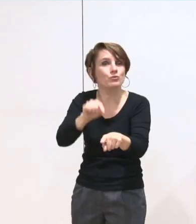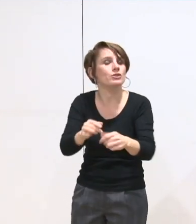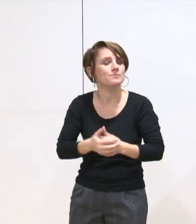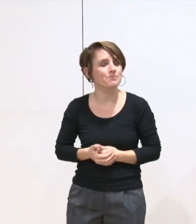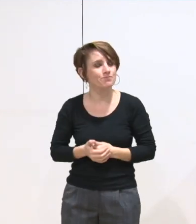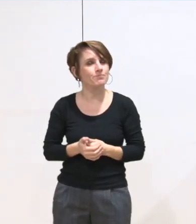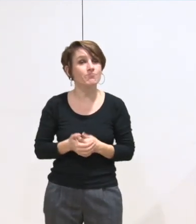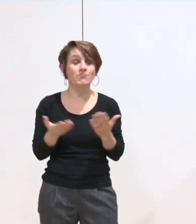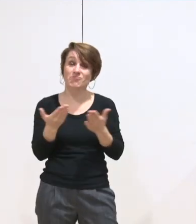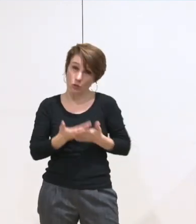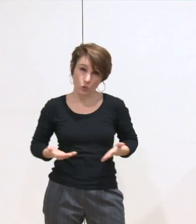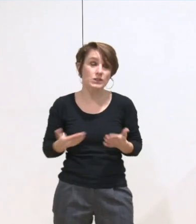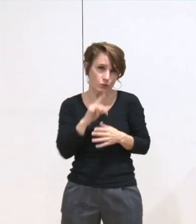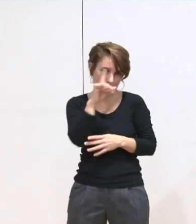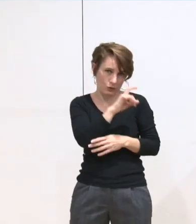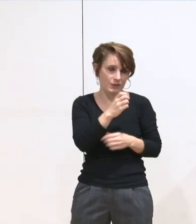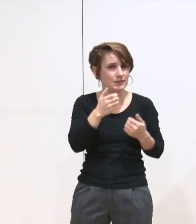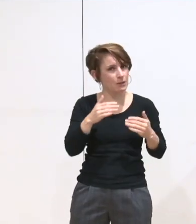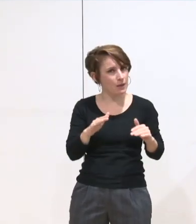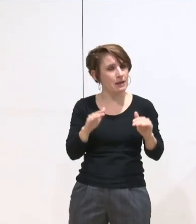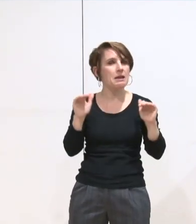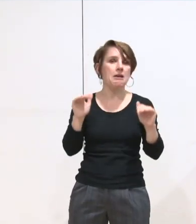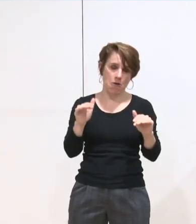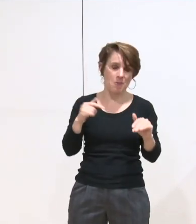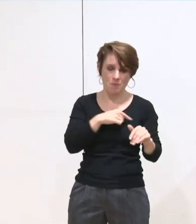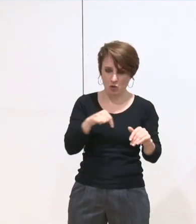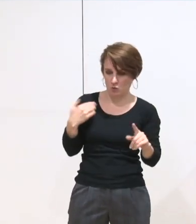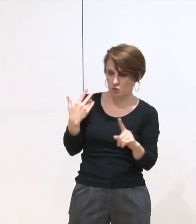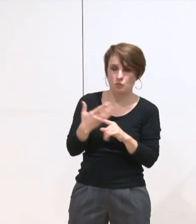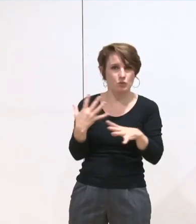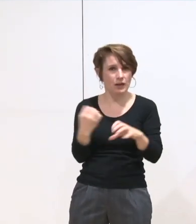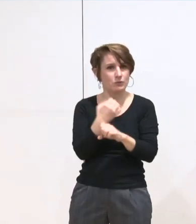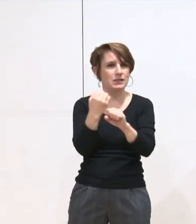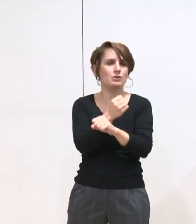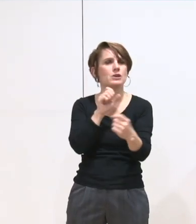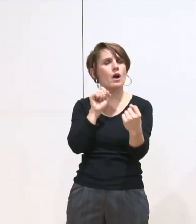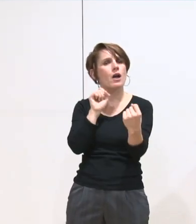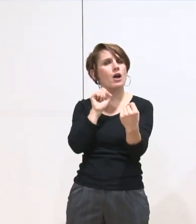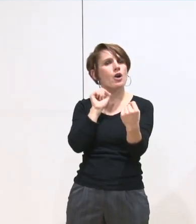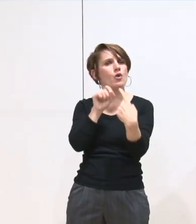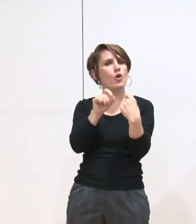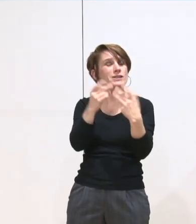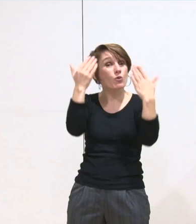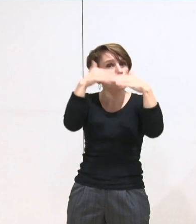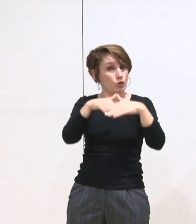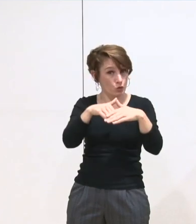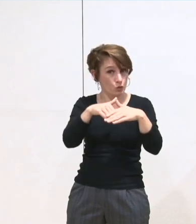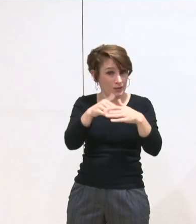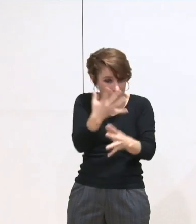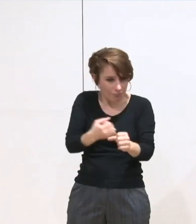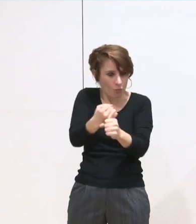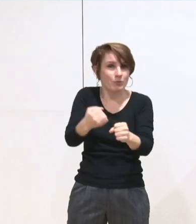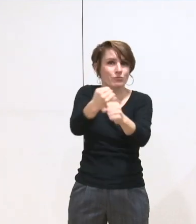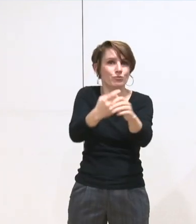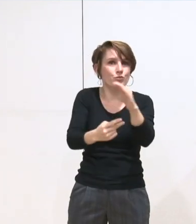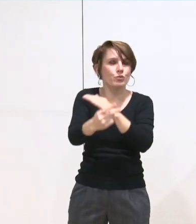à étendre notre dispositif de correspondant de nuit. C'est en ce moment en train d'être mis en place au village olympique. En lien avec les habitants du quartier,